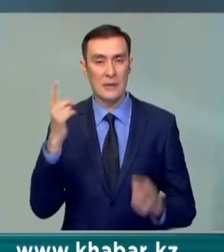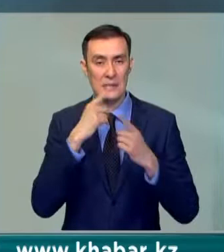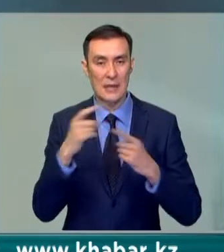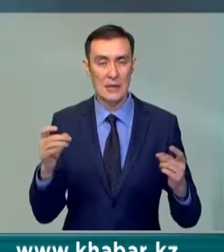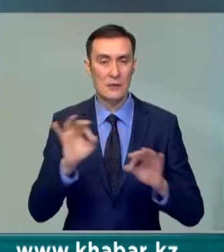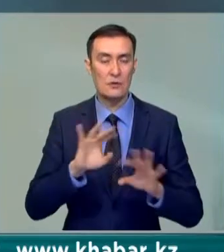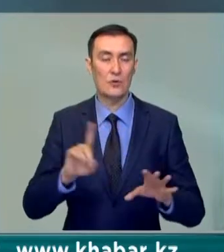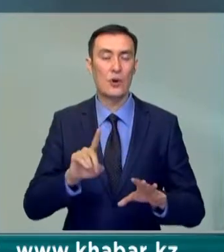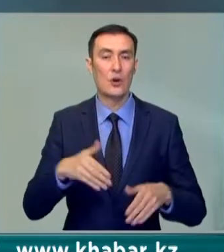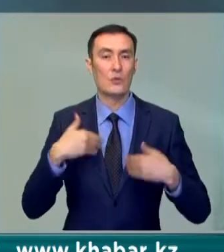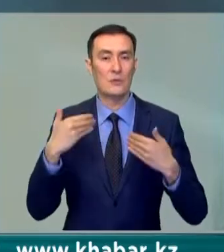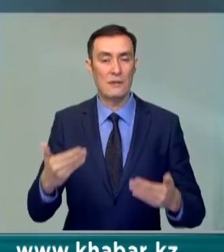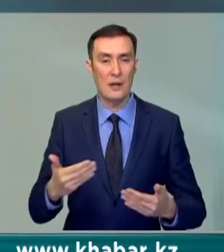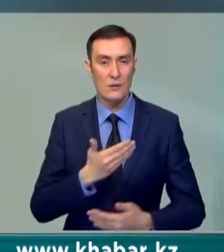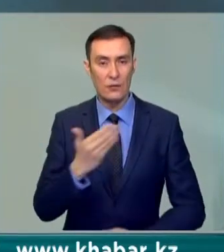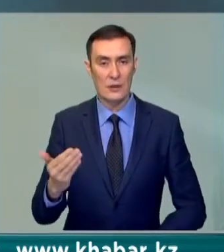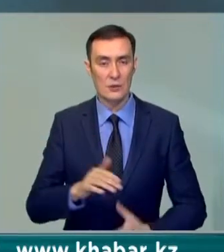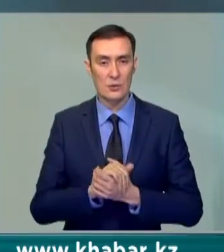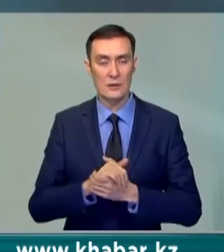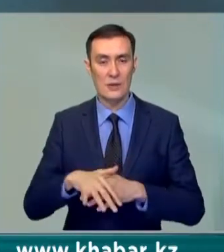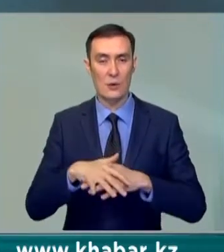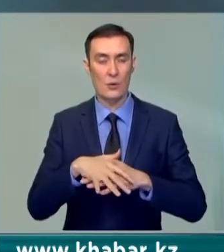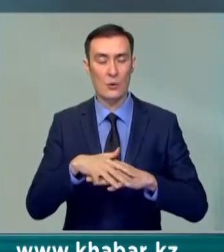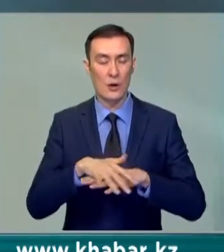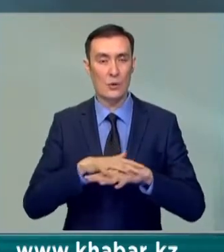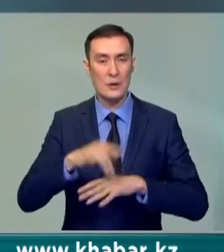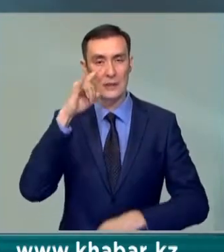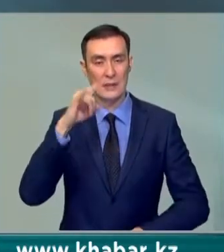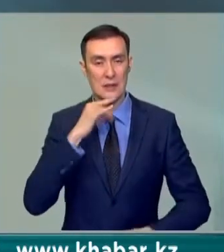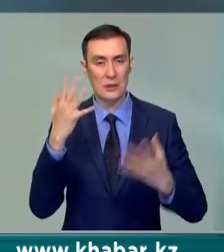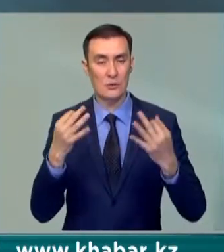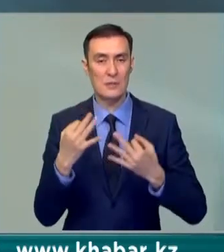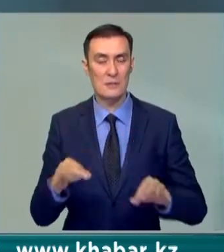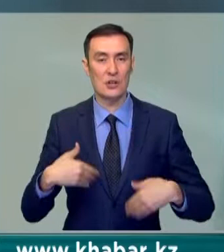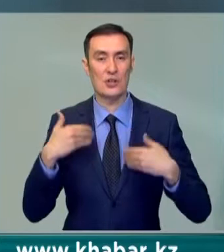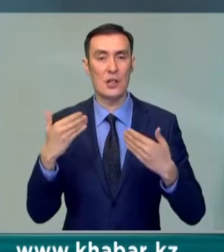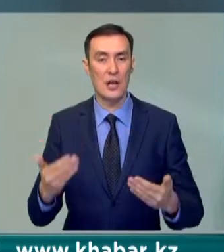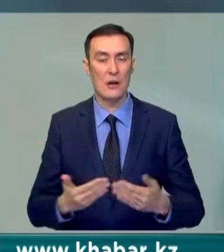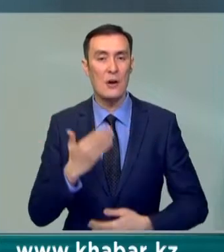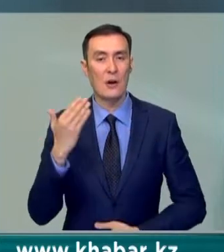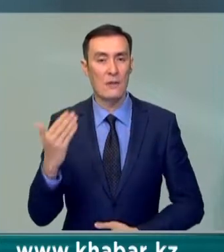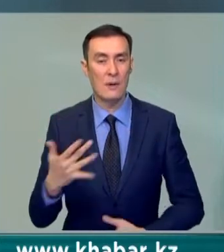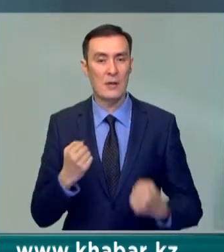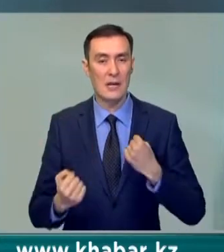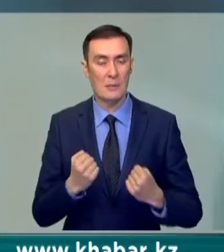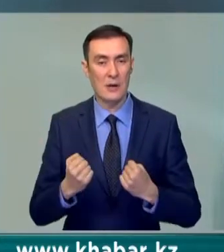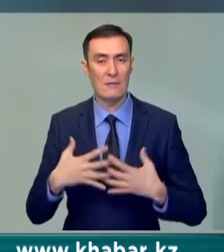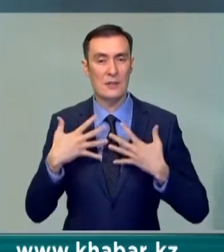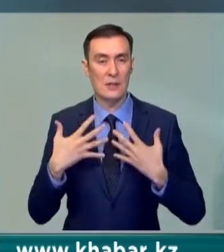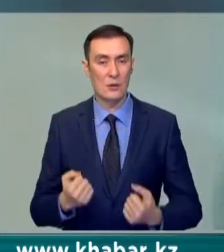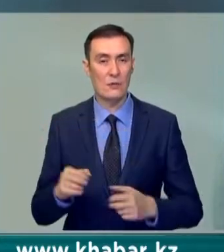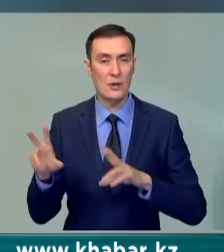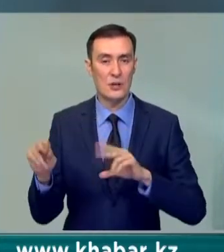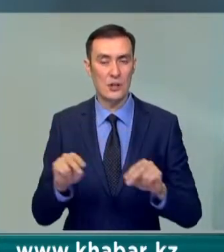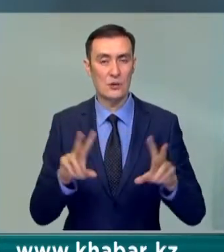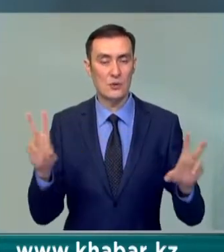пишет. От всей души поздравляю вас и дружественный народ Казахстана с Днем независимости. Желаю вам, ваше превосходительство, крепкого здоровья,